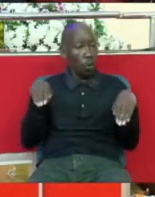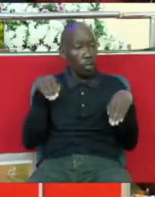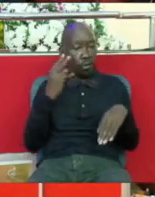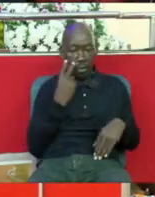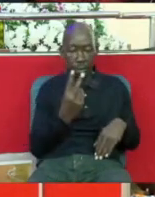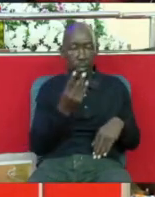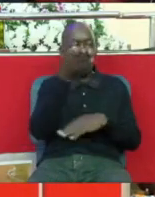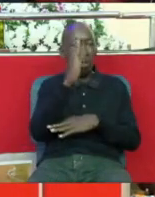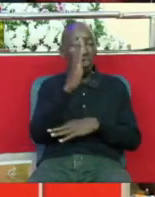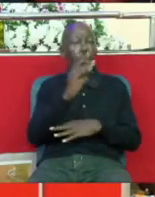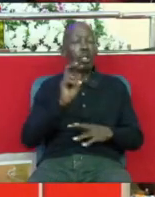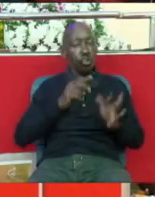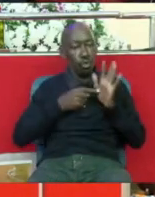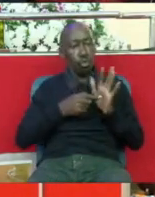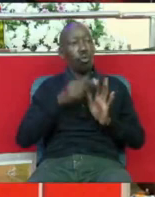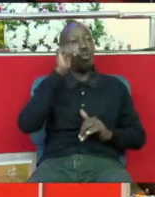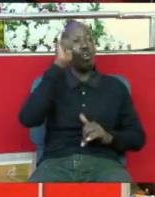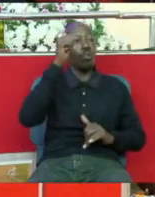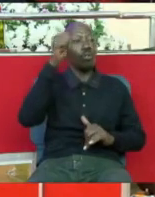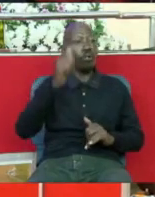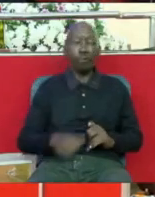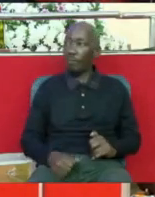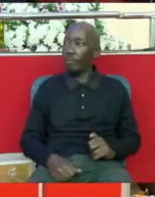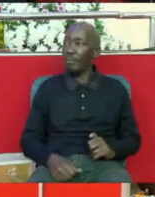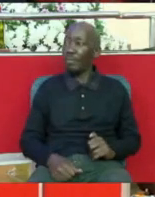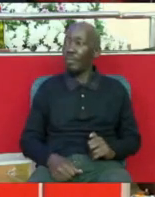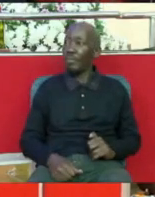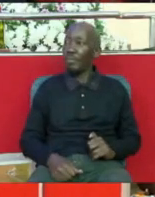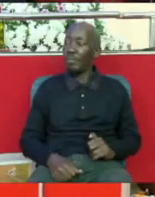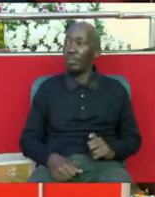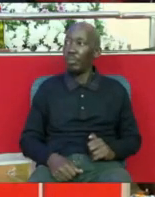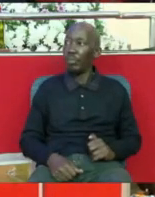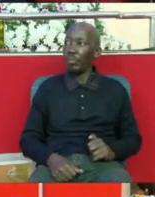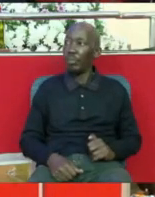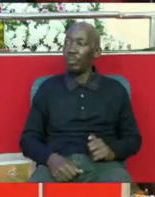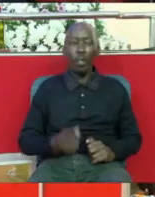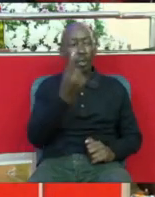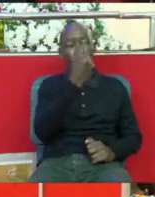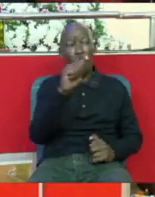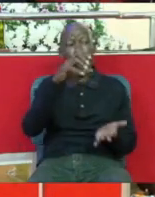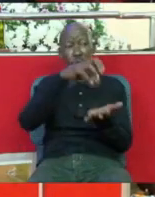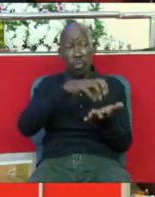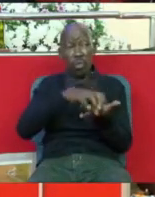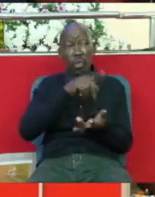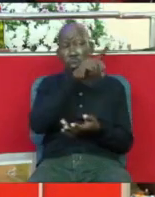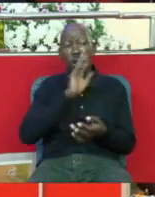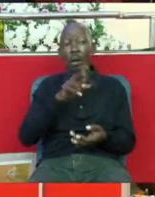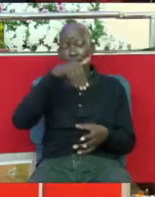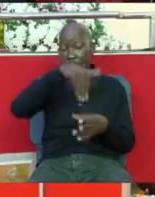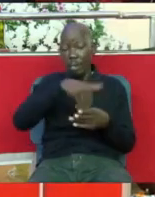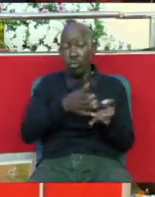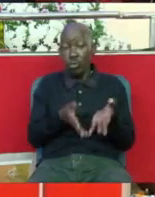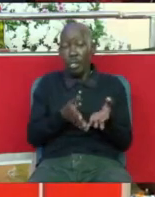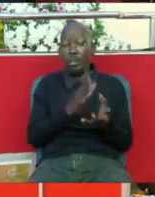God reveal himself. Na walikuwa wanangoja Mungu ajidhihirishe. The situation you are currently in.